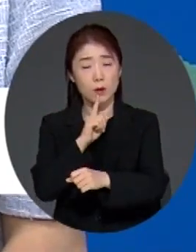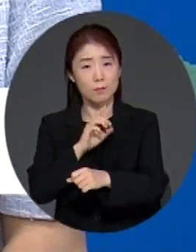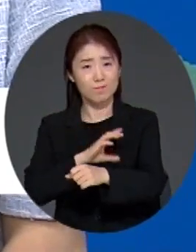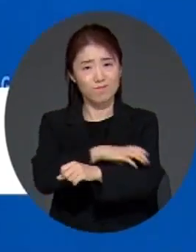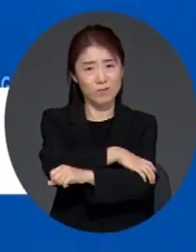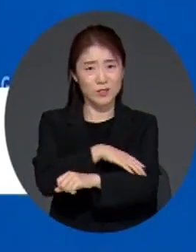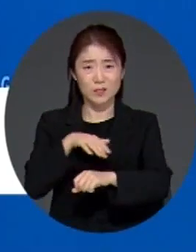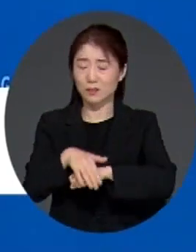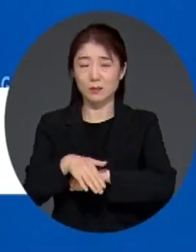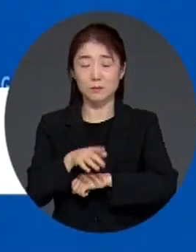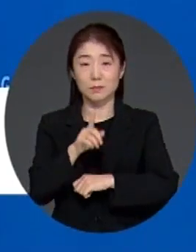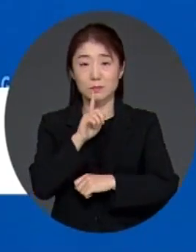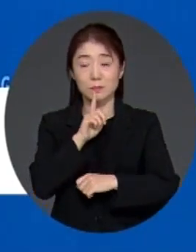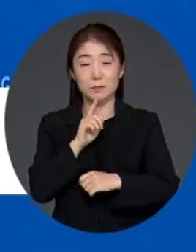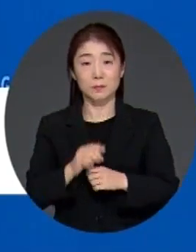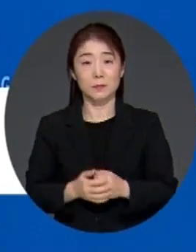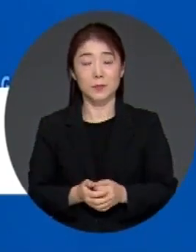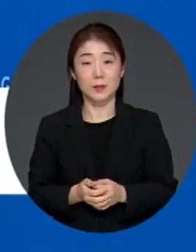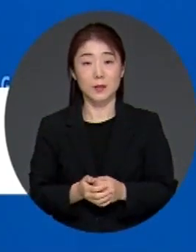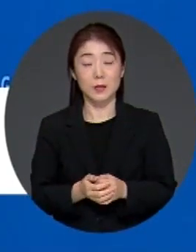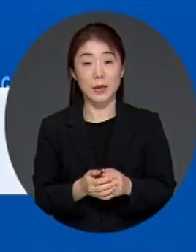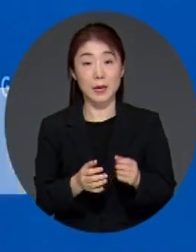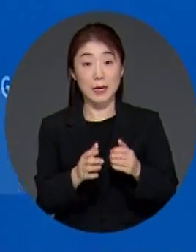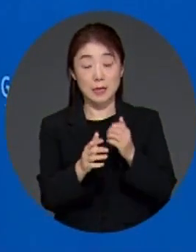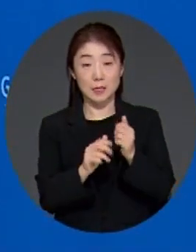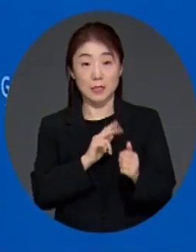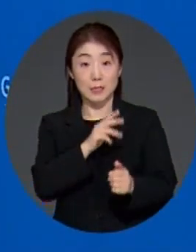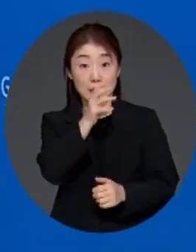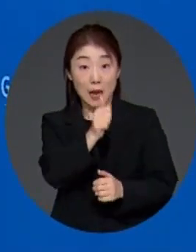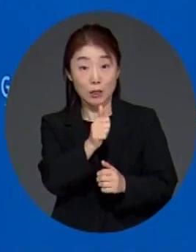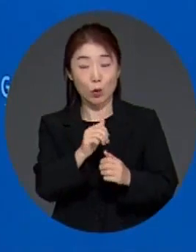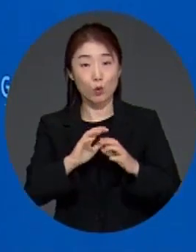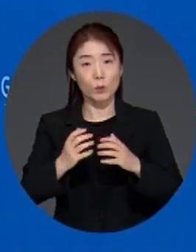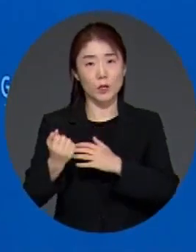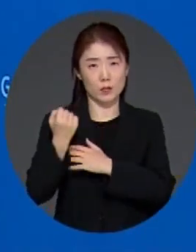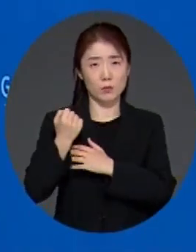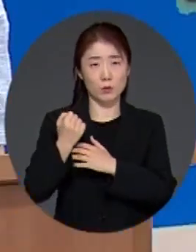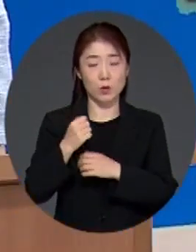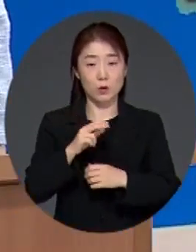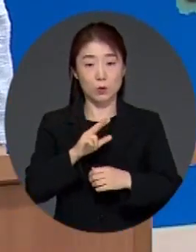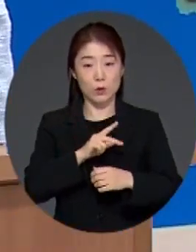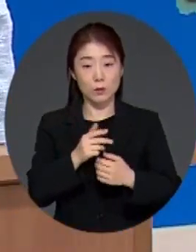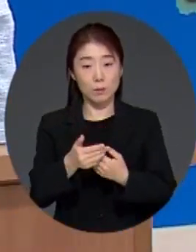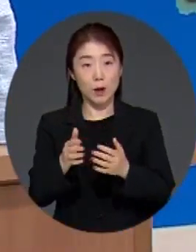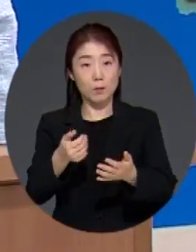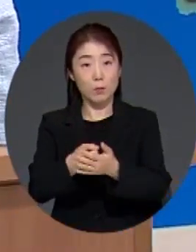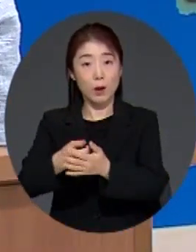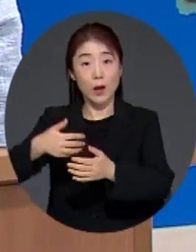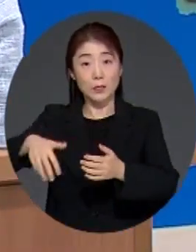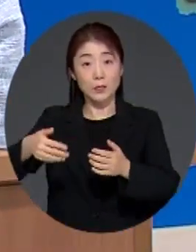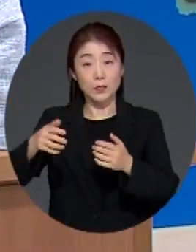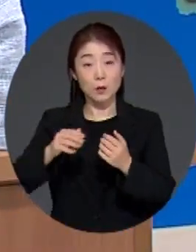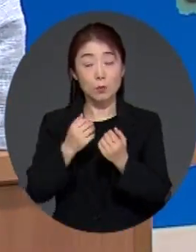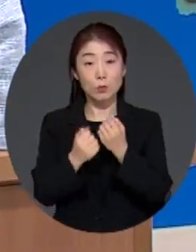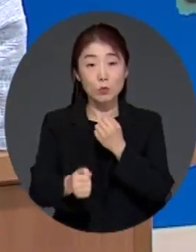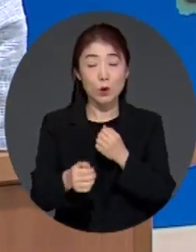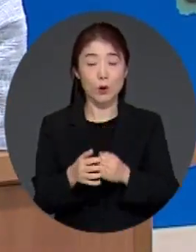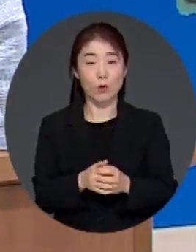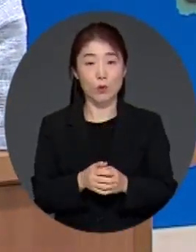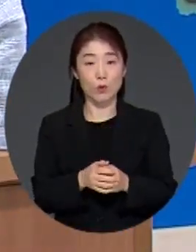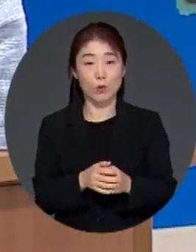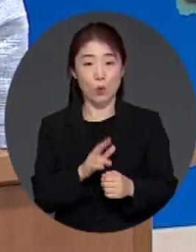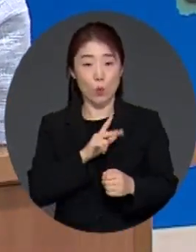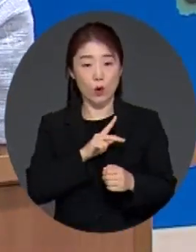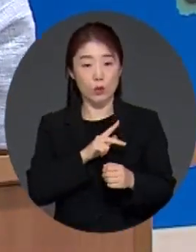주장했습니다. 또 김진부 의장과 국민의힘 의원들은 의원실 방 배정도 못하면서 원구성안을 재상정한